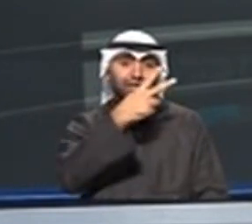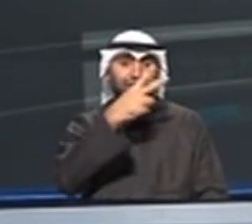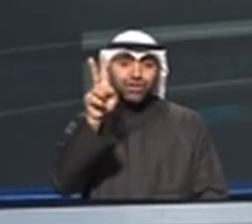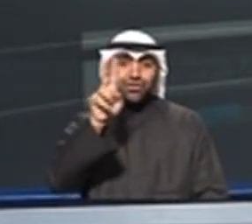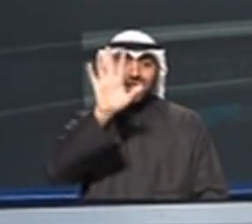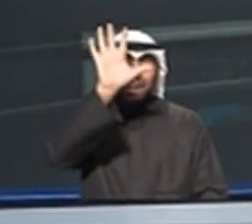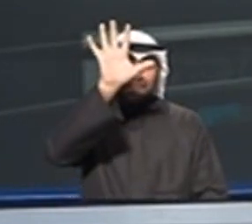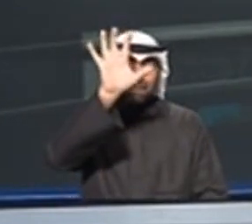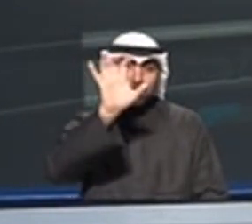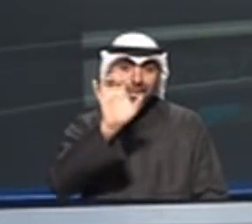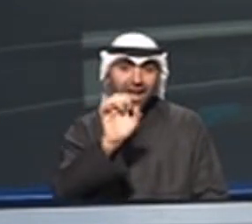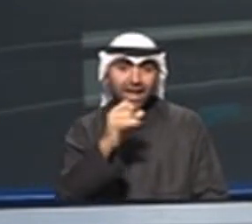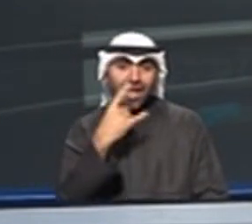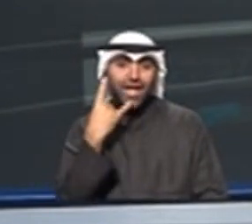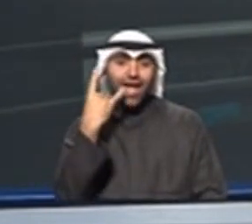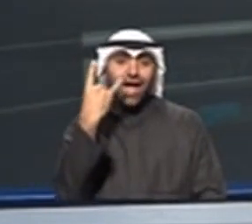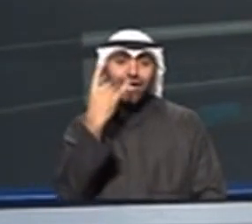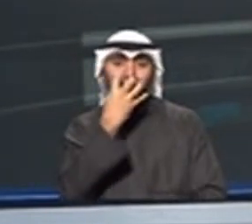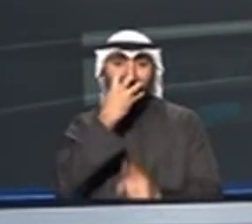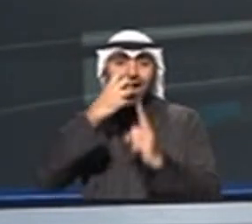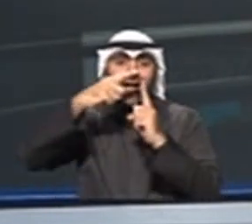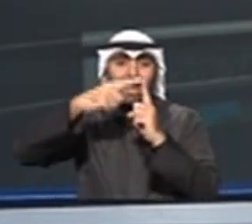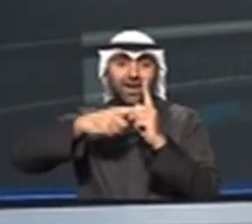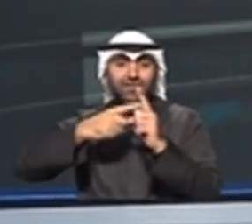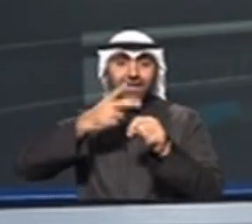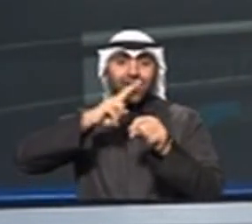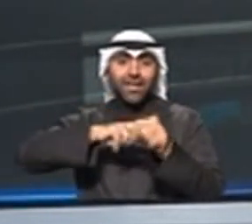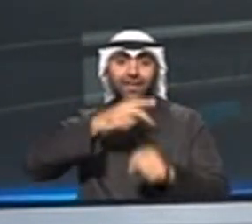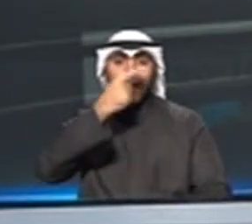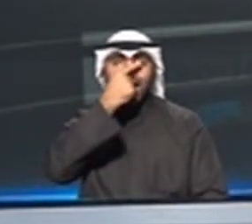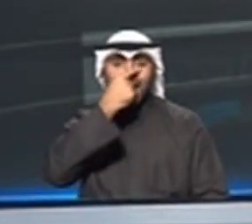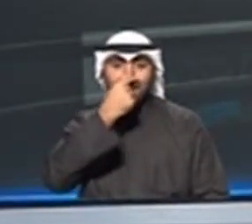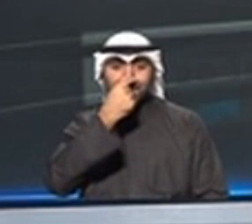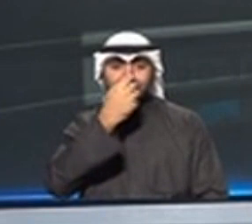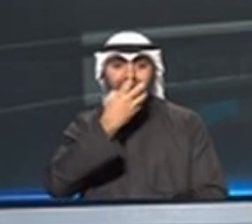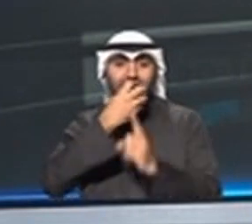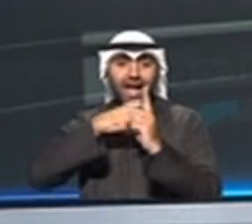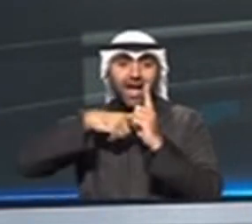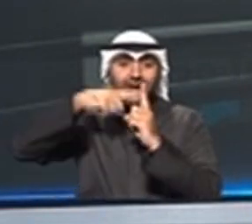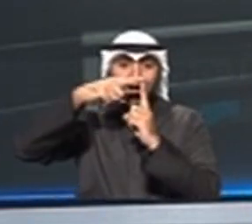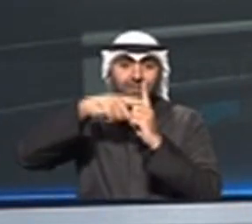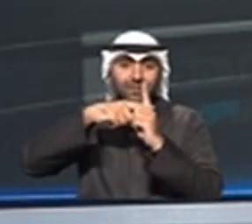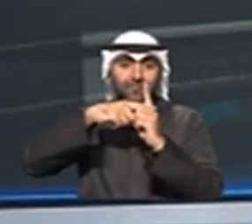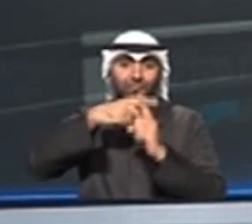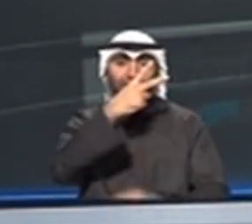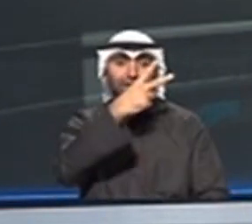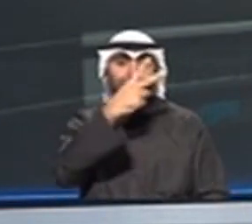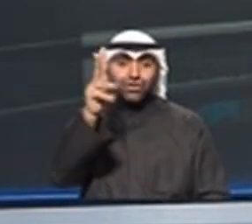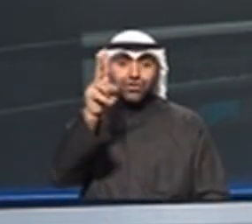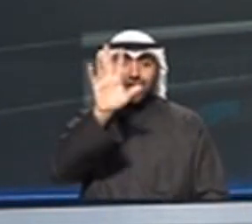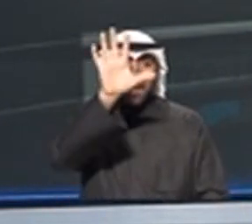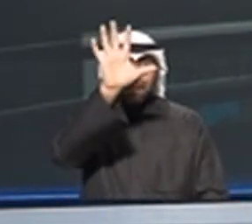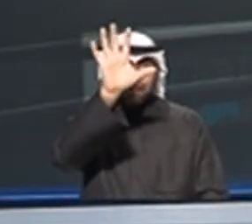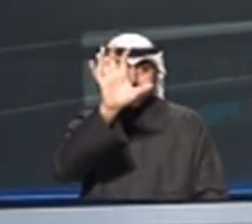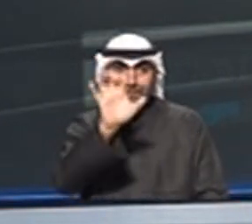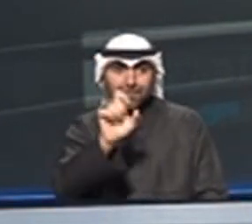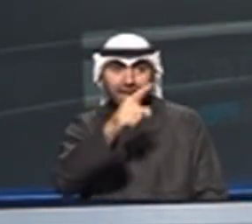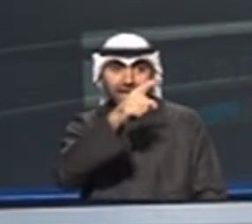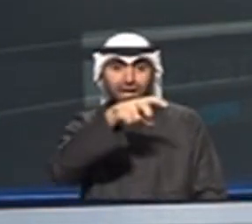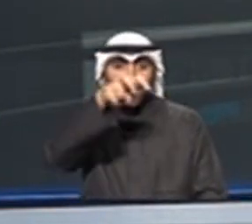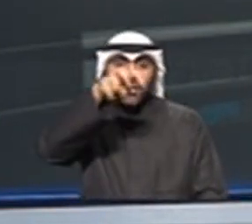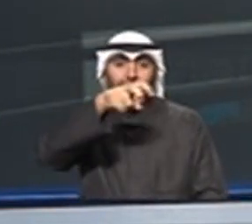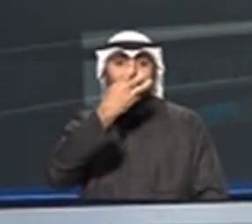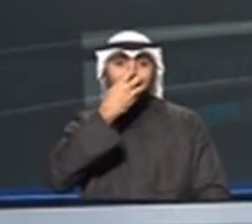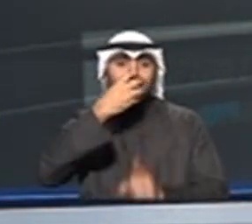مستمر وأجواء معتدلة خلال النهار. أيضا في يوم الخميس 20 العظمى والصغرى 8 درجات مئوية، وأثناء عبور السحب في فرص لأمطار خفيفة